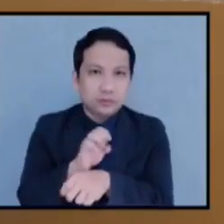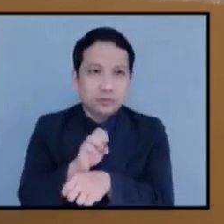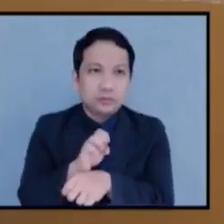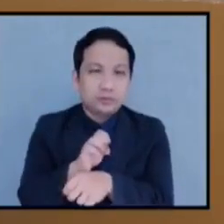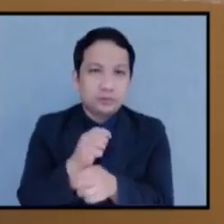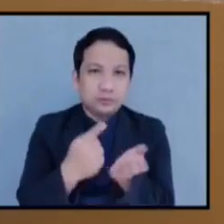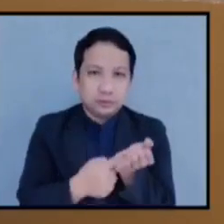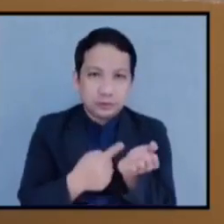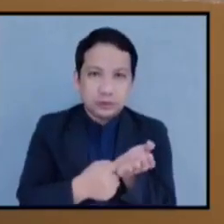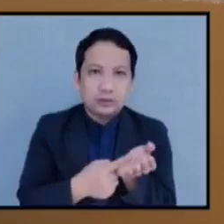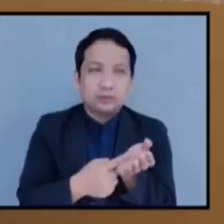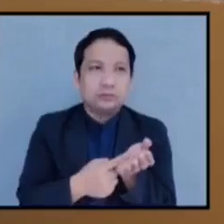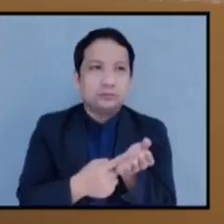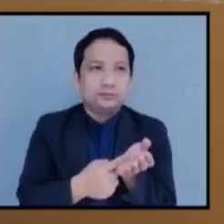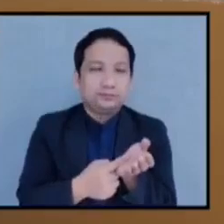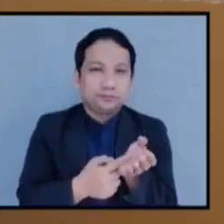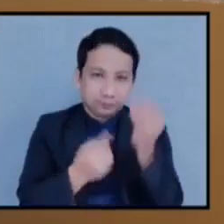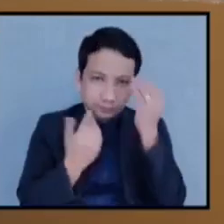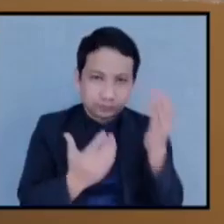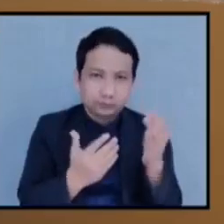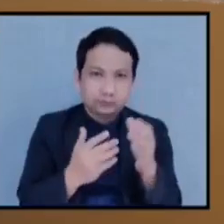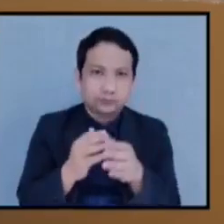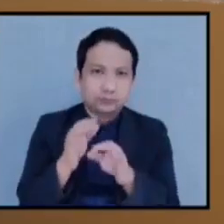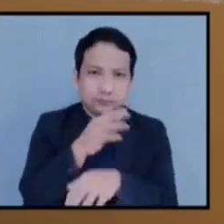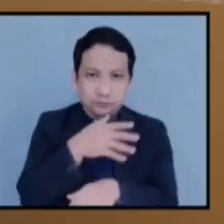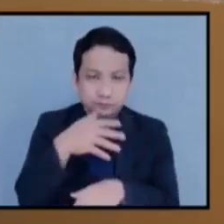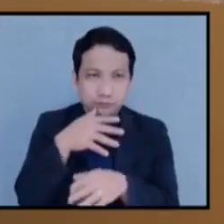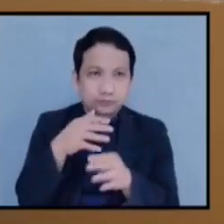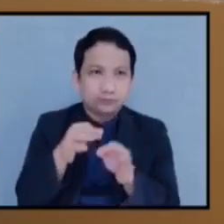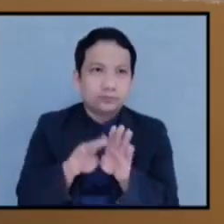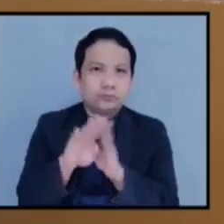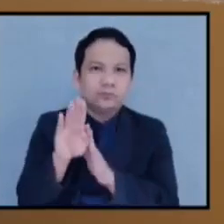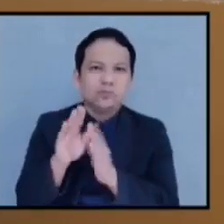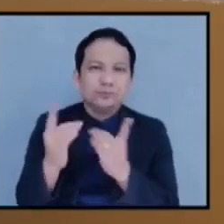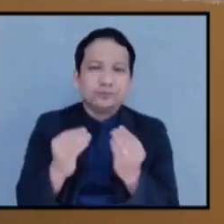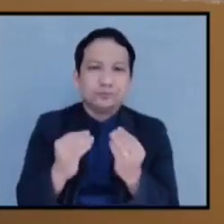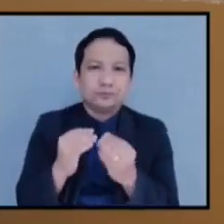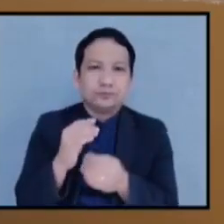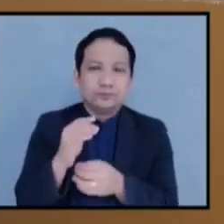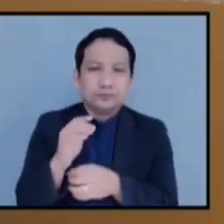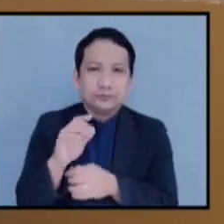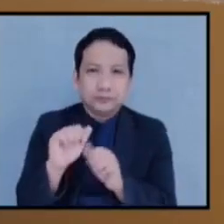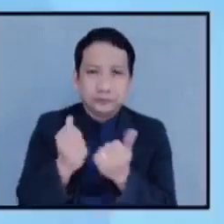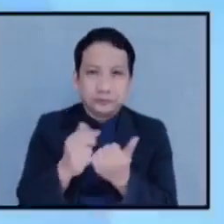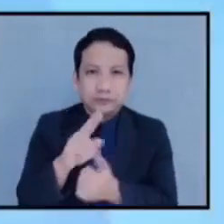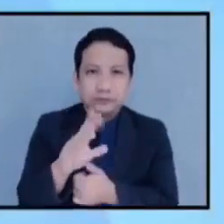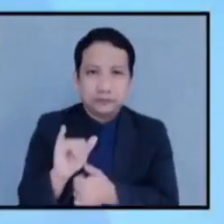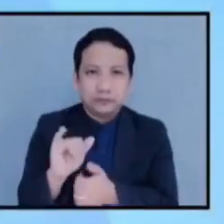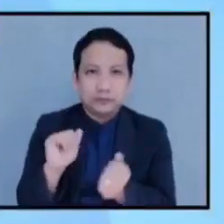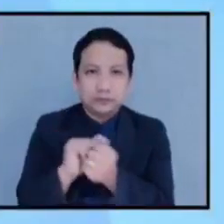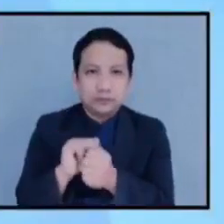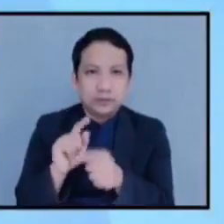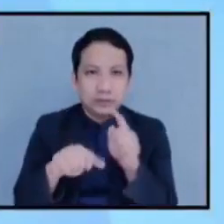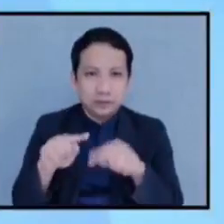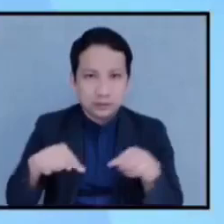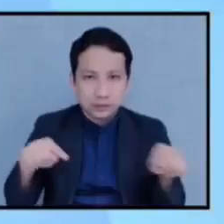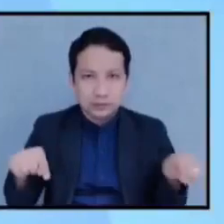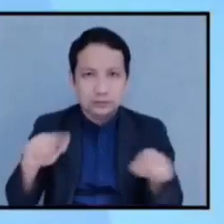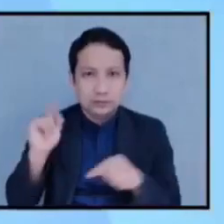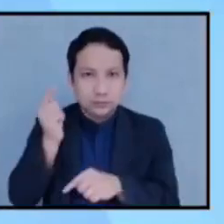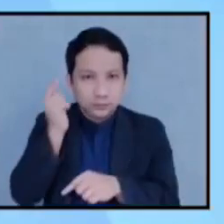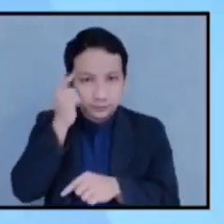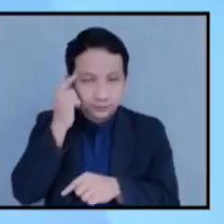our Coconut Farmers Industry Development Plan implementing agencies. So kasama natin yung iba't ibang government